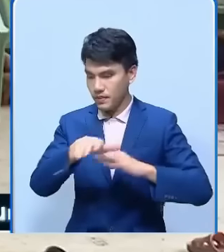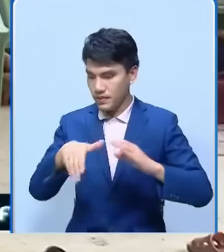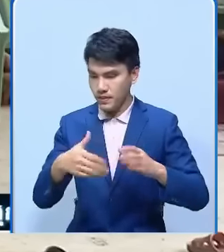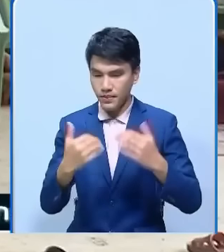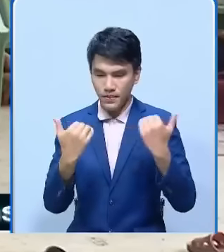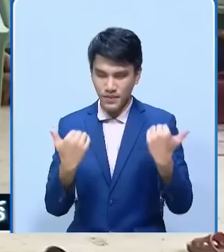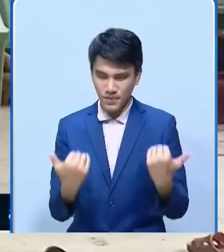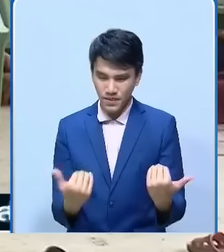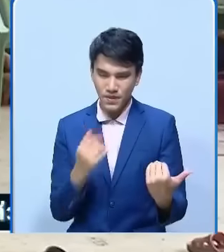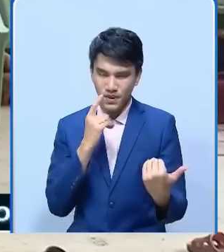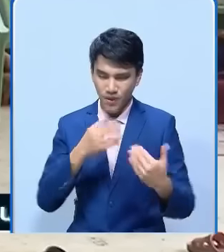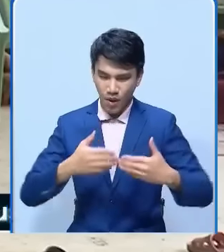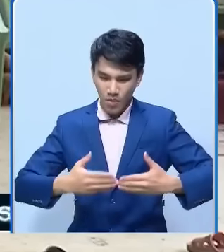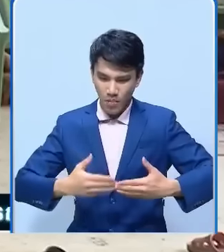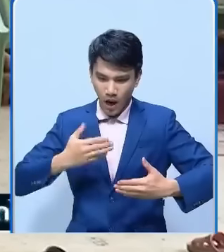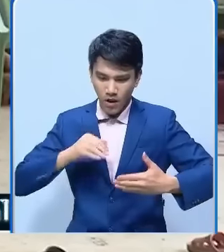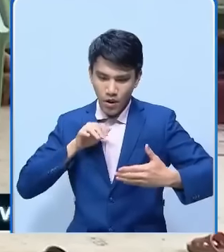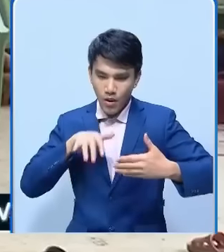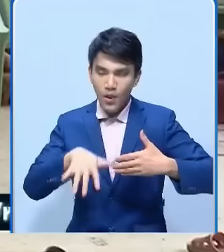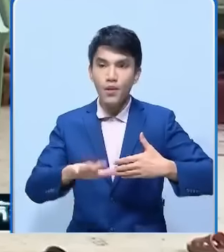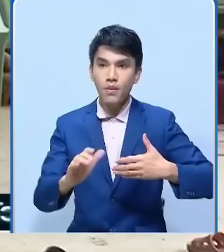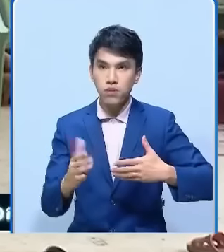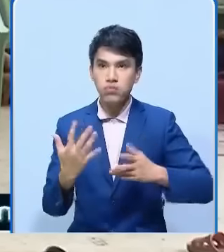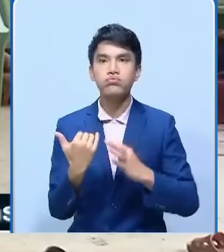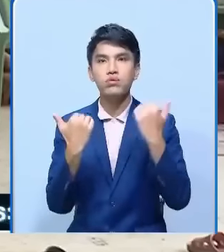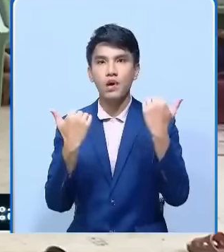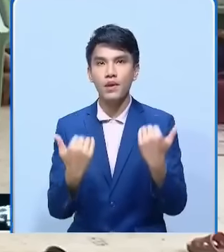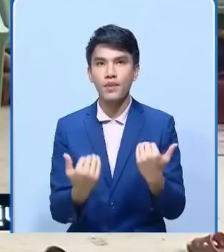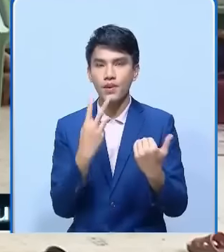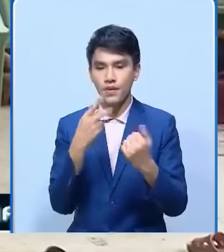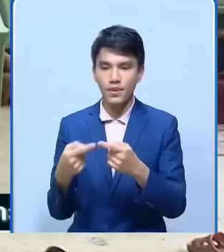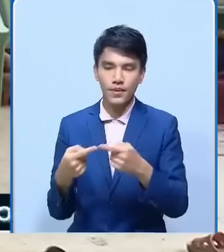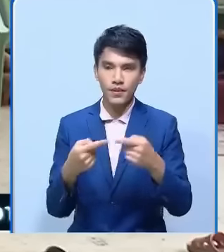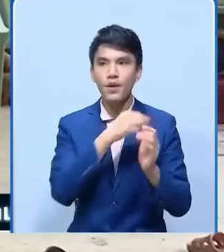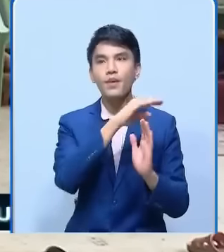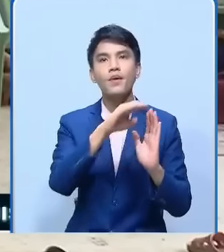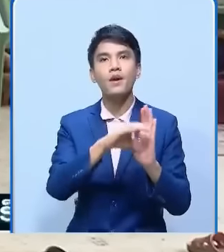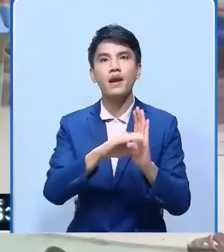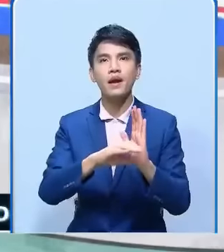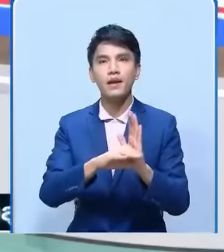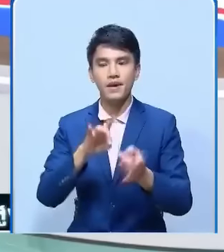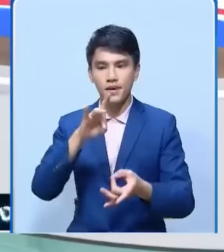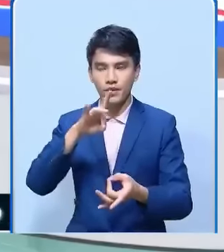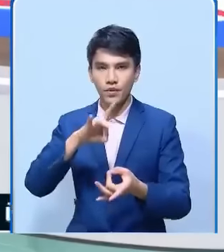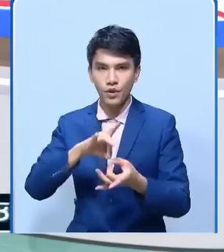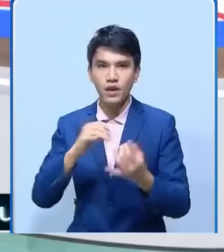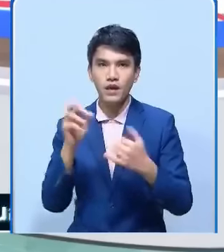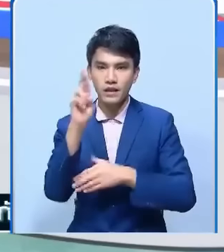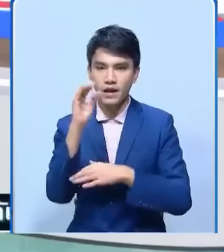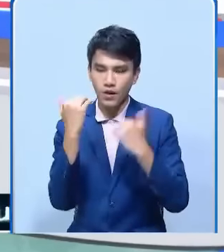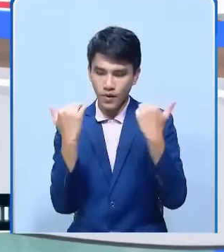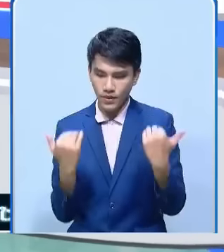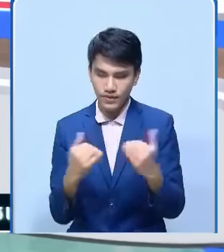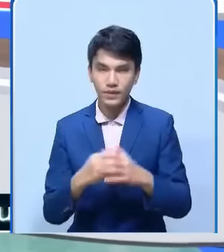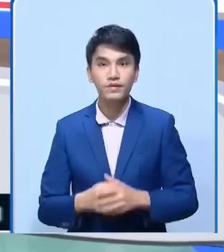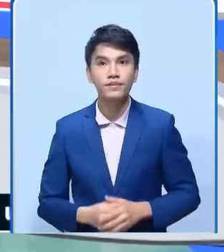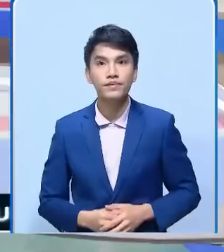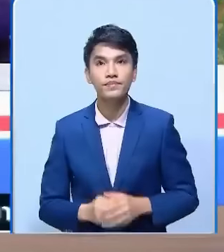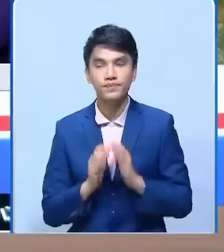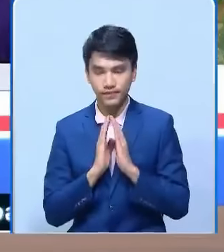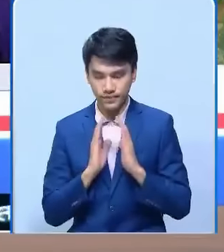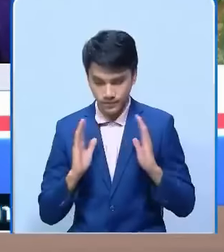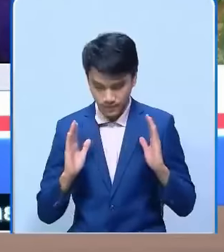ระบายพอสมควรนะครับต้องจับตาสถานการณ์กันอย่างต่อเนื่องครับและนี่คือทั้งหมดจากสุโขทัยช่วงเที่ยงวันนี้ครับช่วงนี้กับทางสถานีครับ ขอบคุณนะครับคุณเกรียงไก